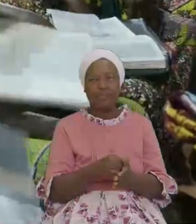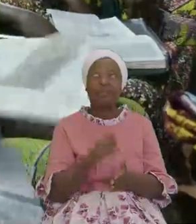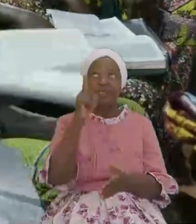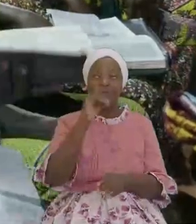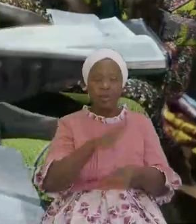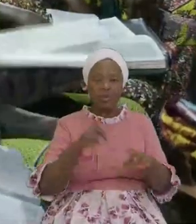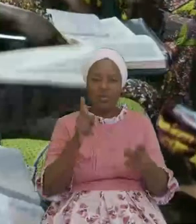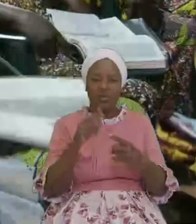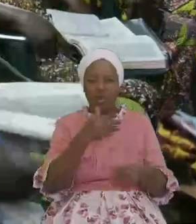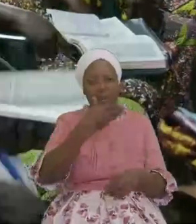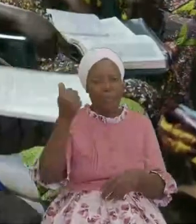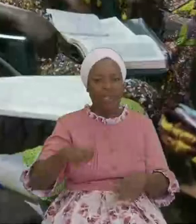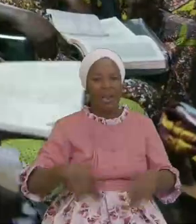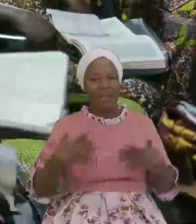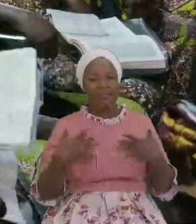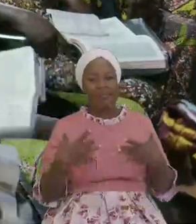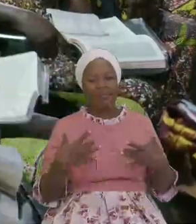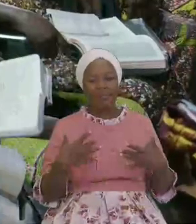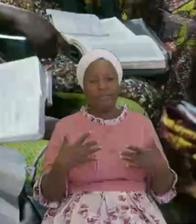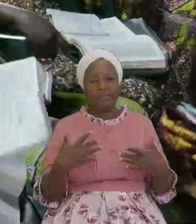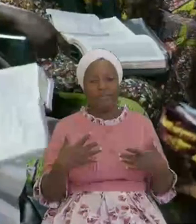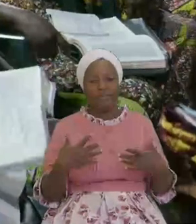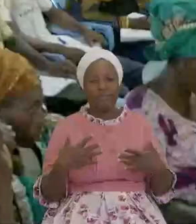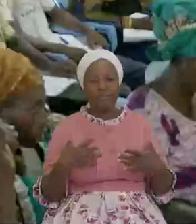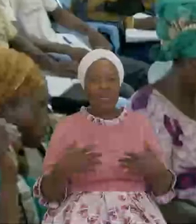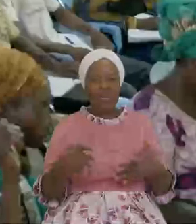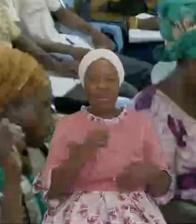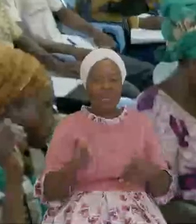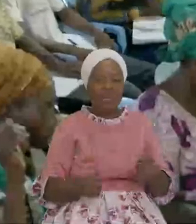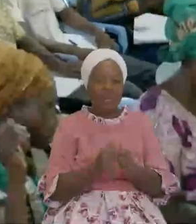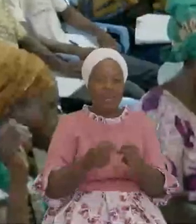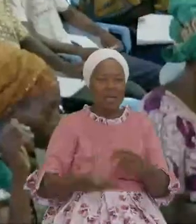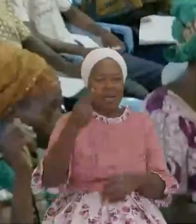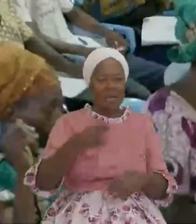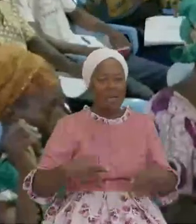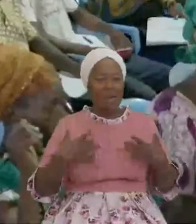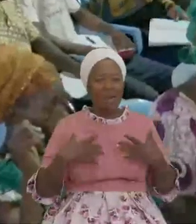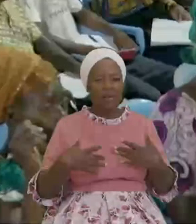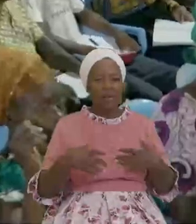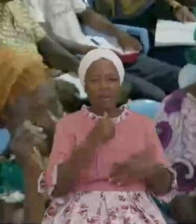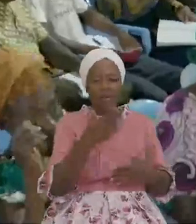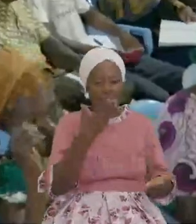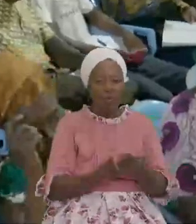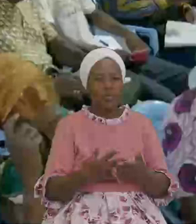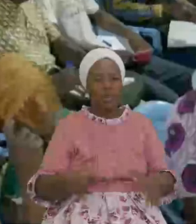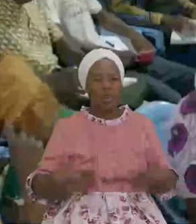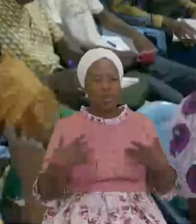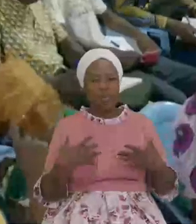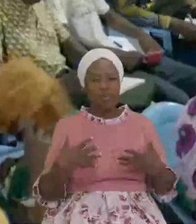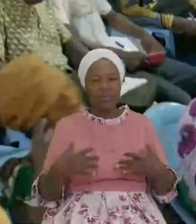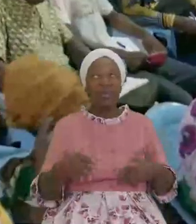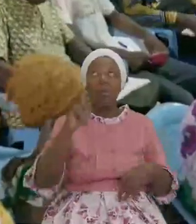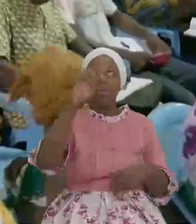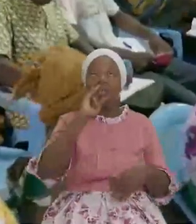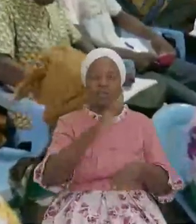Il t'appelle à une meilleure vie. À une vie plus élevée. Une vie productive.